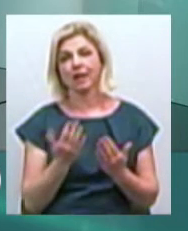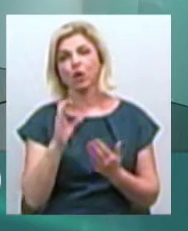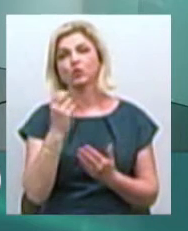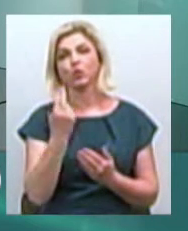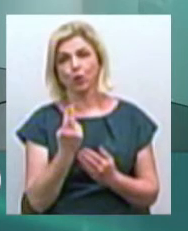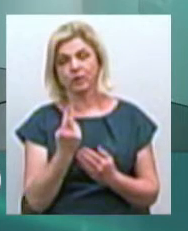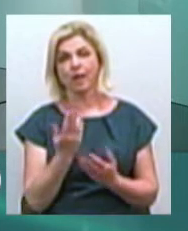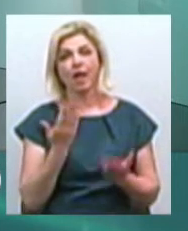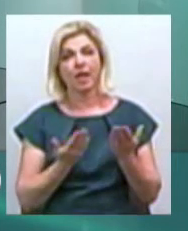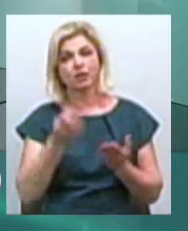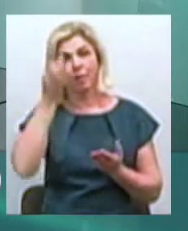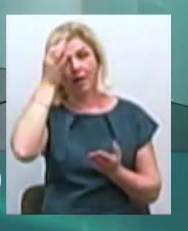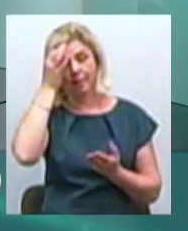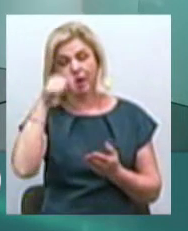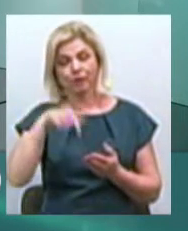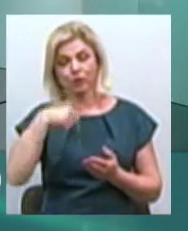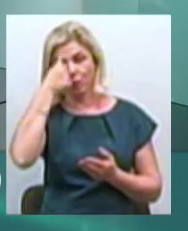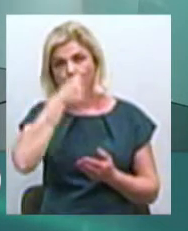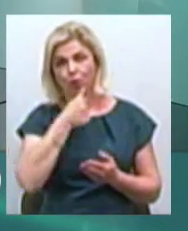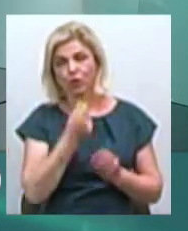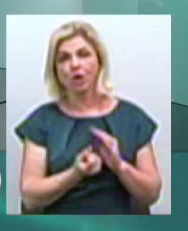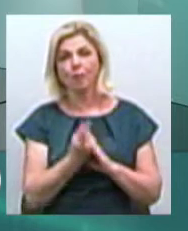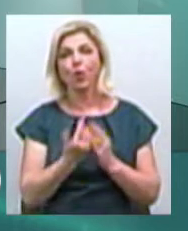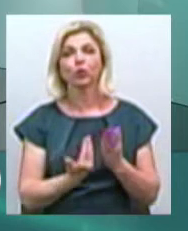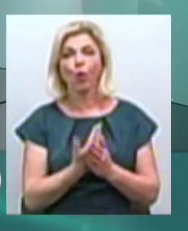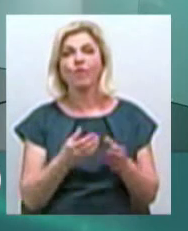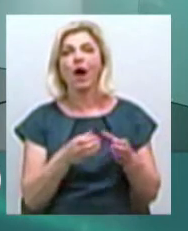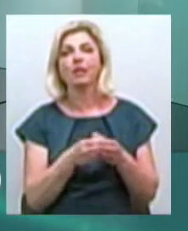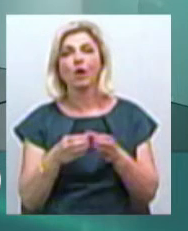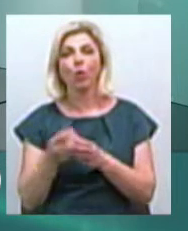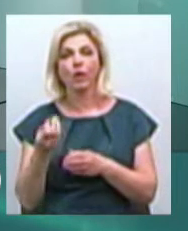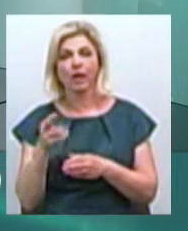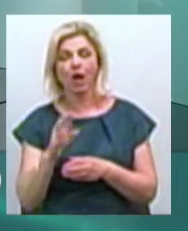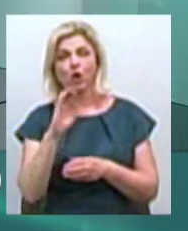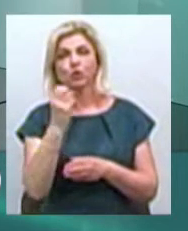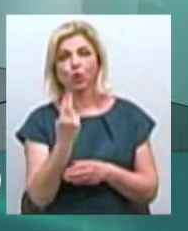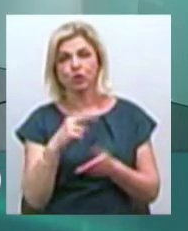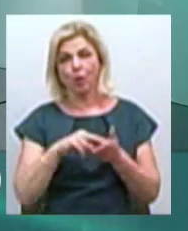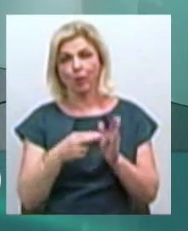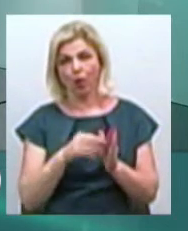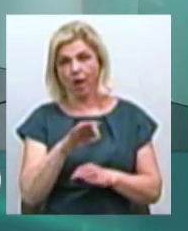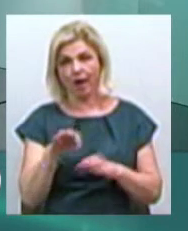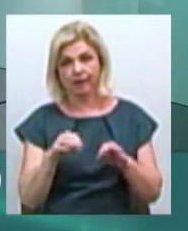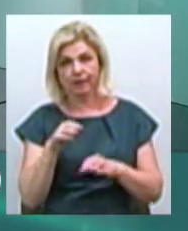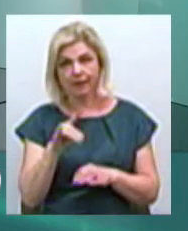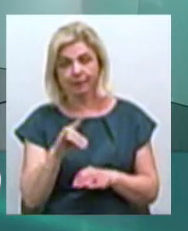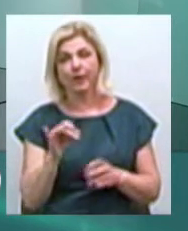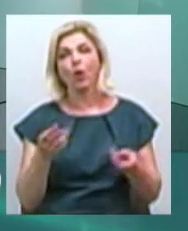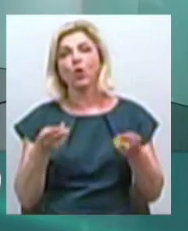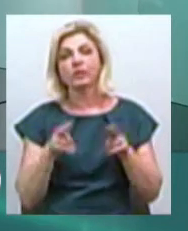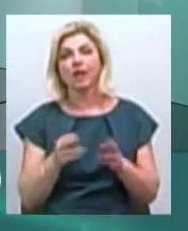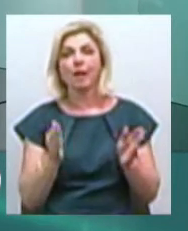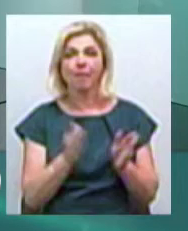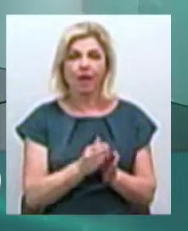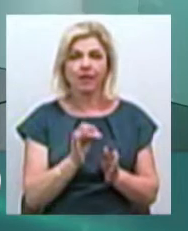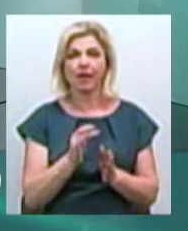Якщо пам'ятаємо, у нас в цьому році з'явилася нова категорія соціальні проєкти, і залишилися малі проєкти і